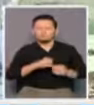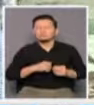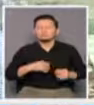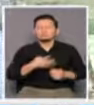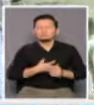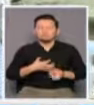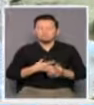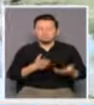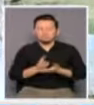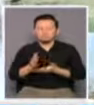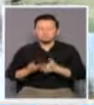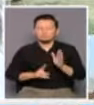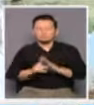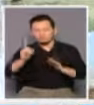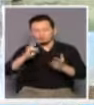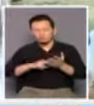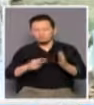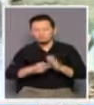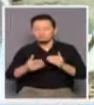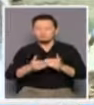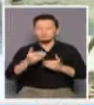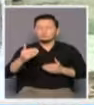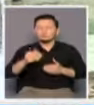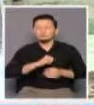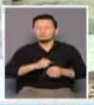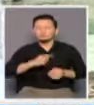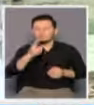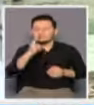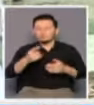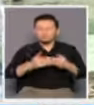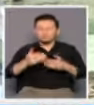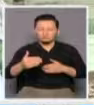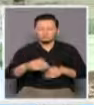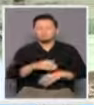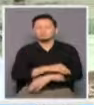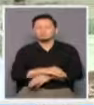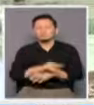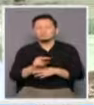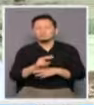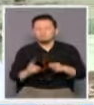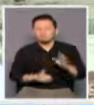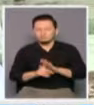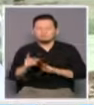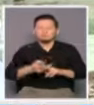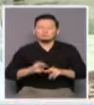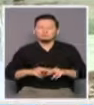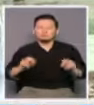күре тамыры болып саналатын ұзын көшелерді манағы алып сол үшін